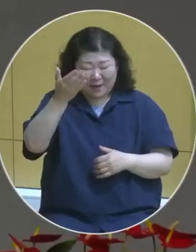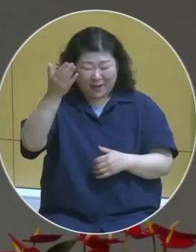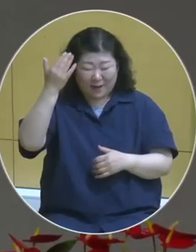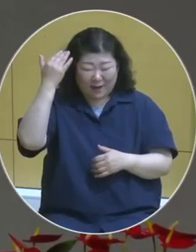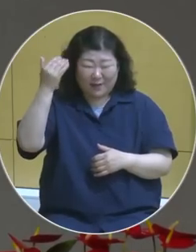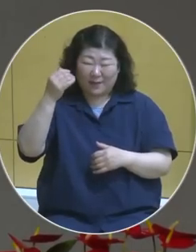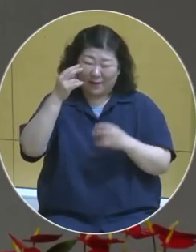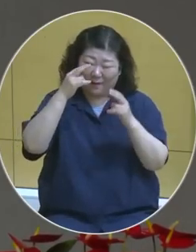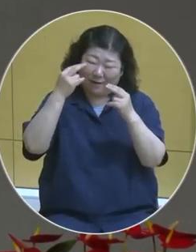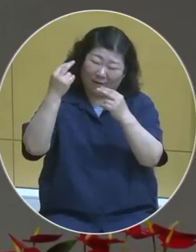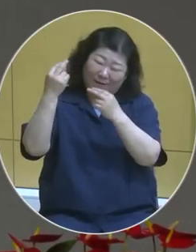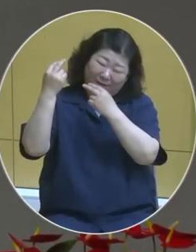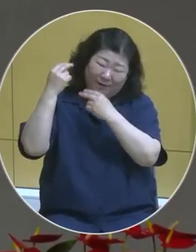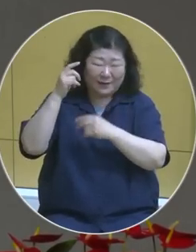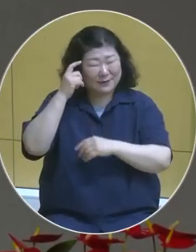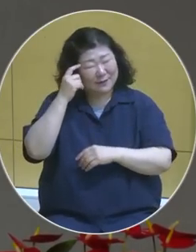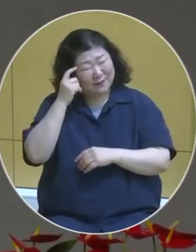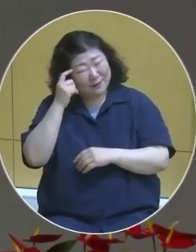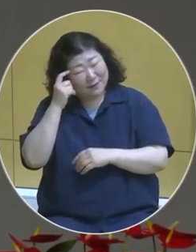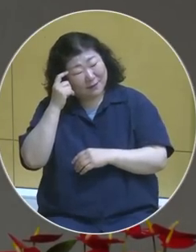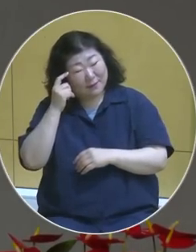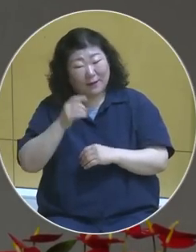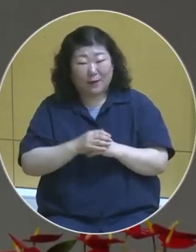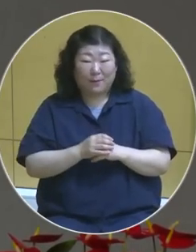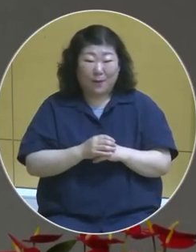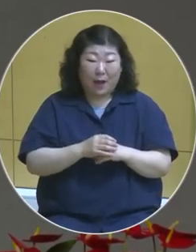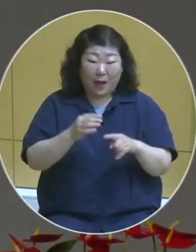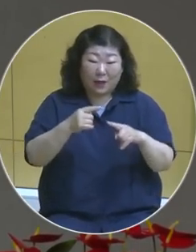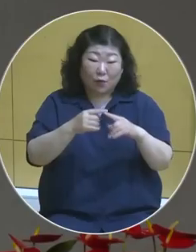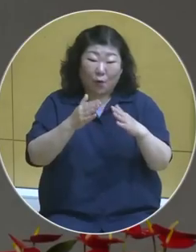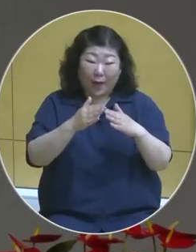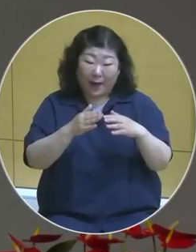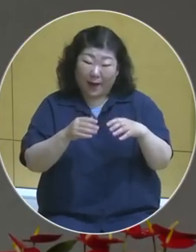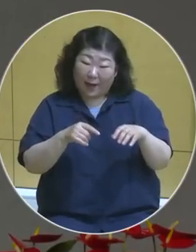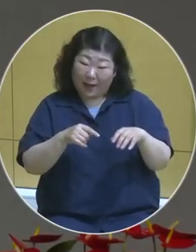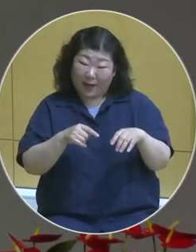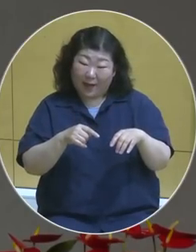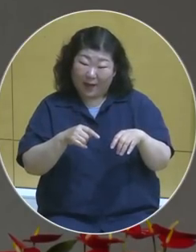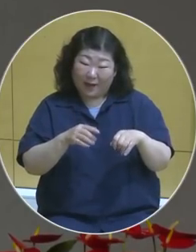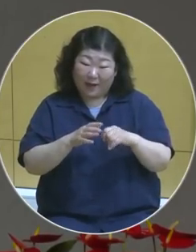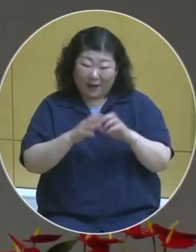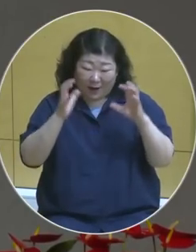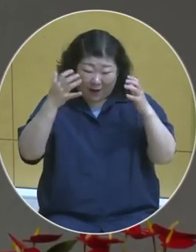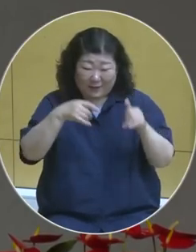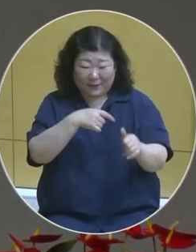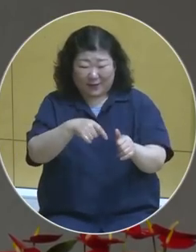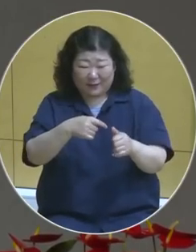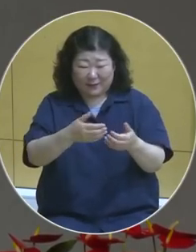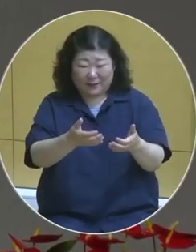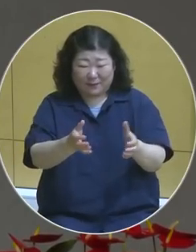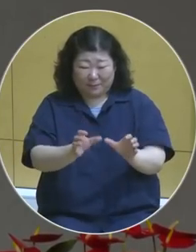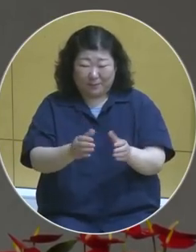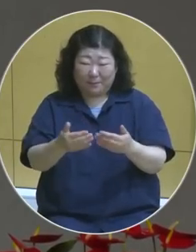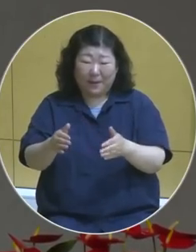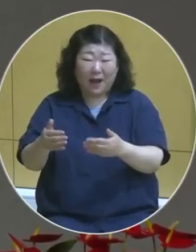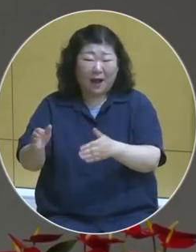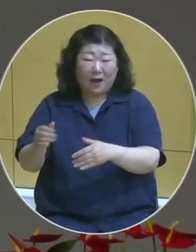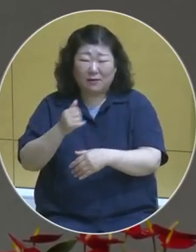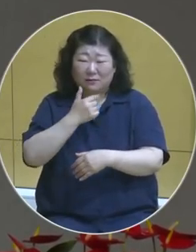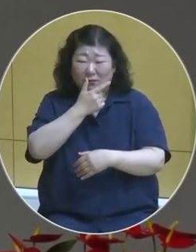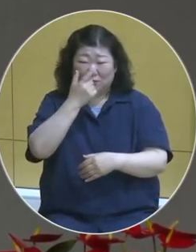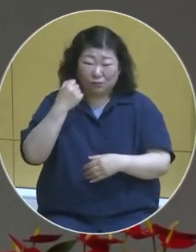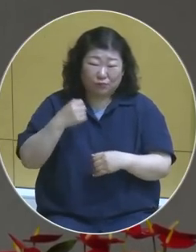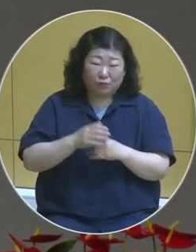그때 우리 교회가 아이들을 가르칠 교육 공간이 없었어요. 그것 때문에 계속